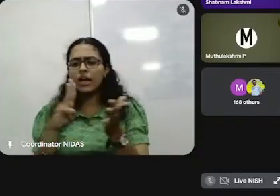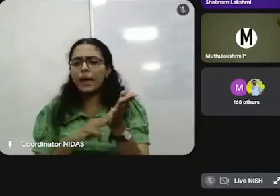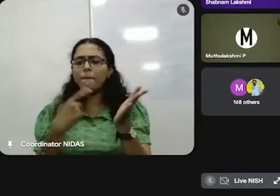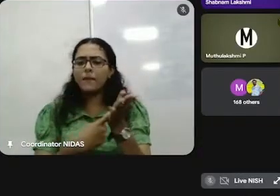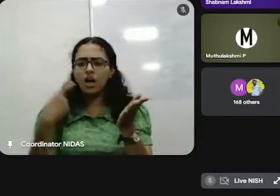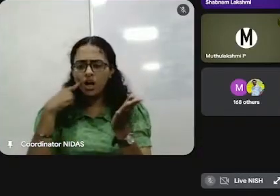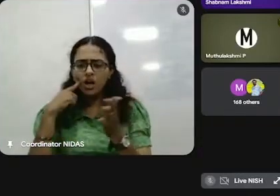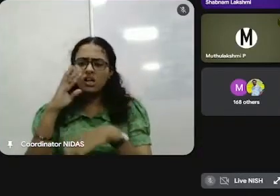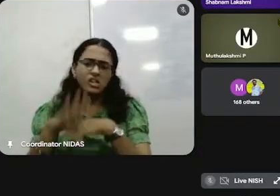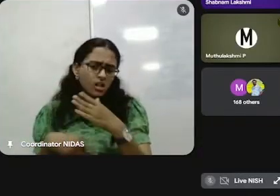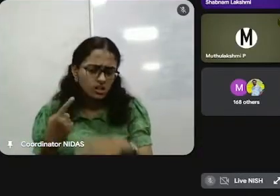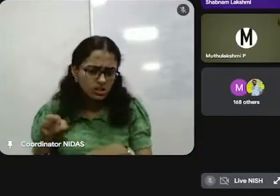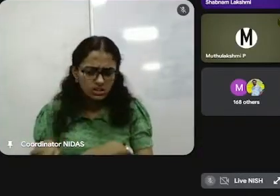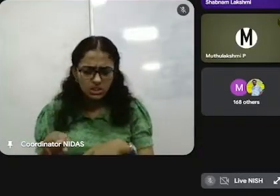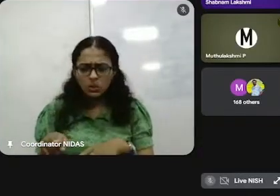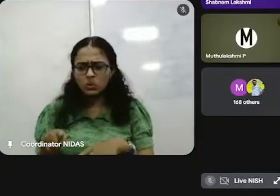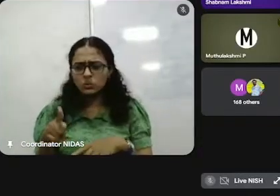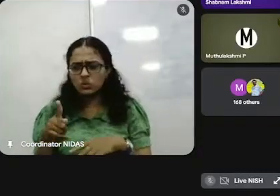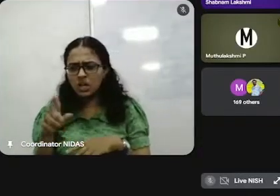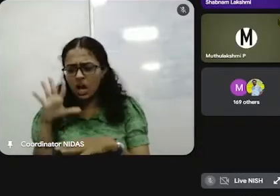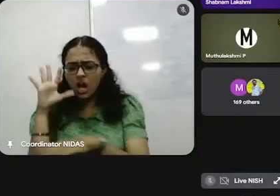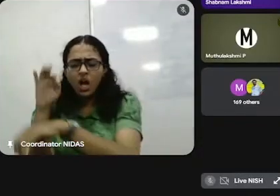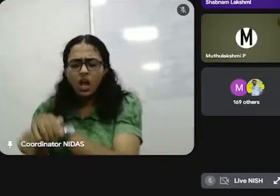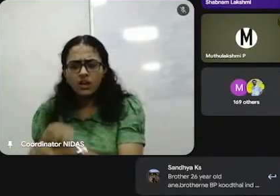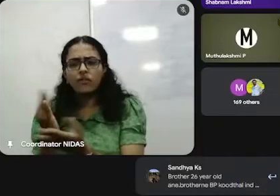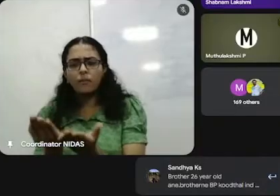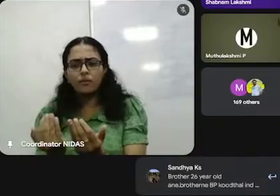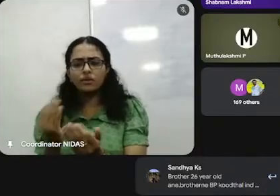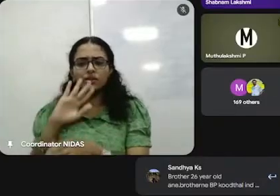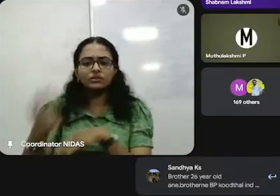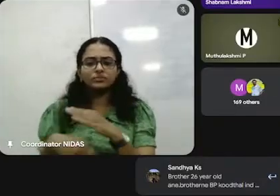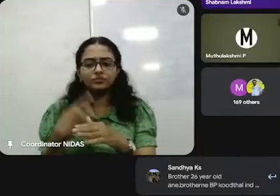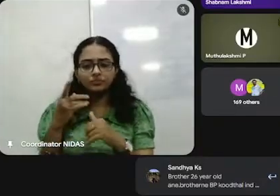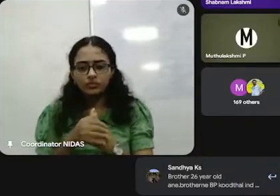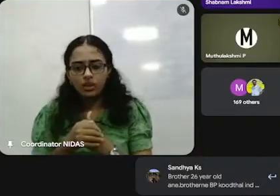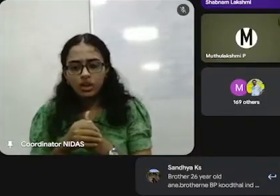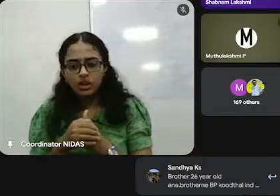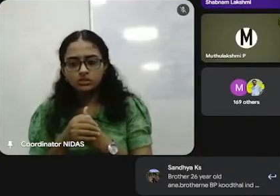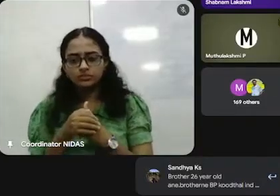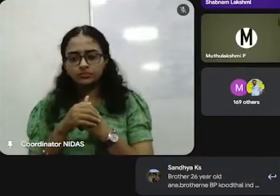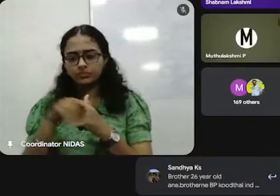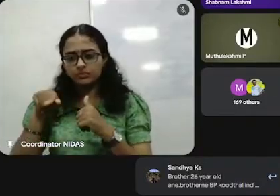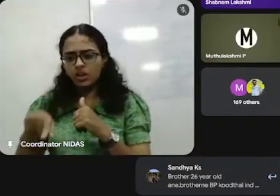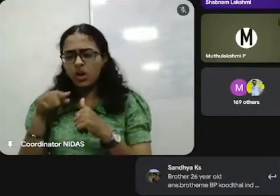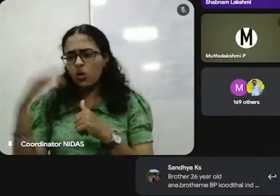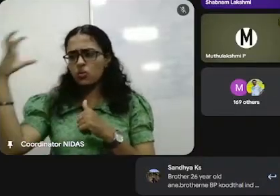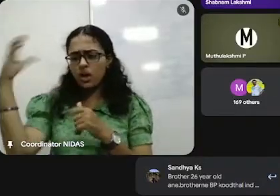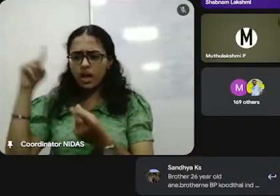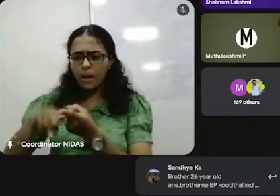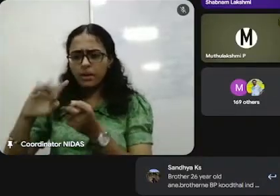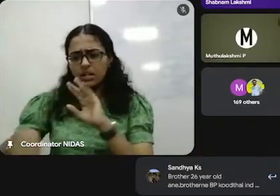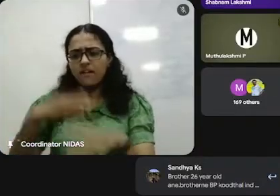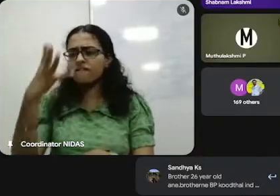കഴിഞ്ഞപ്പോഴാണ് ഇങ്ങനെ ഒരു കേസ് നമുക്ക് ഐഡന്റിഫൈ ചെയ്യാൻ പറ്റിയത്. പക്ഷെ ഈ ഉച്ചയ്ക്കുണ്ടായ സംഭവം വൈകിട്ടായപ്പോഴത്തേനും കൂടി. അപ്പൊ